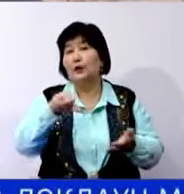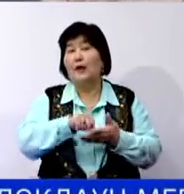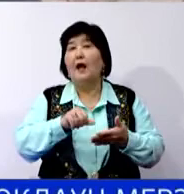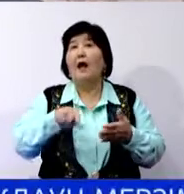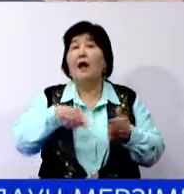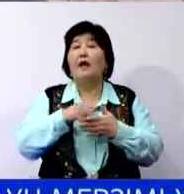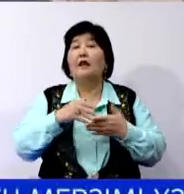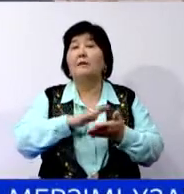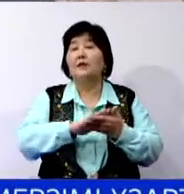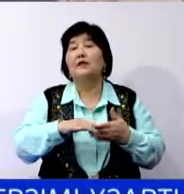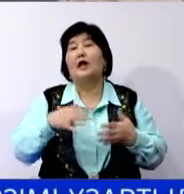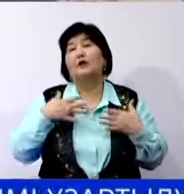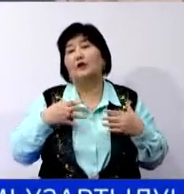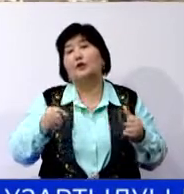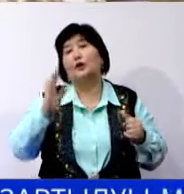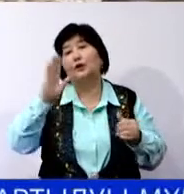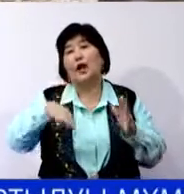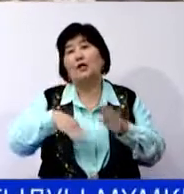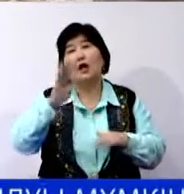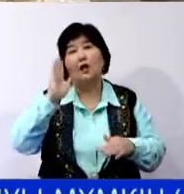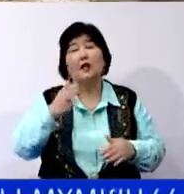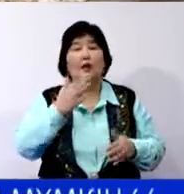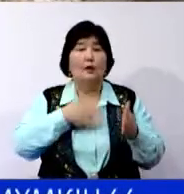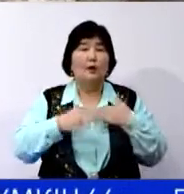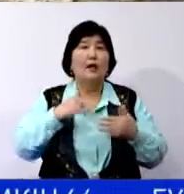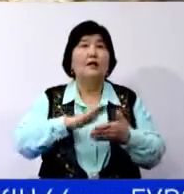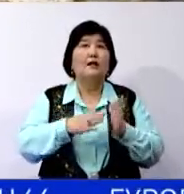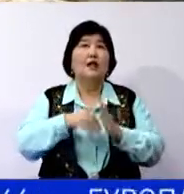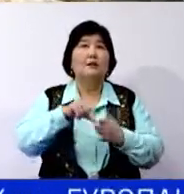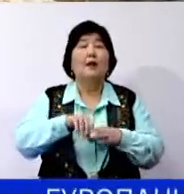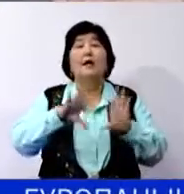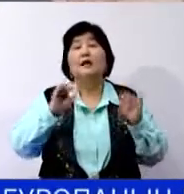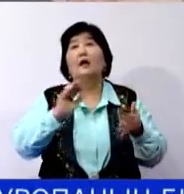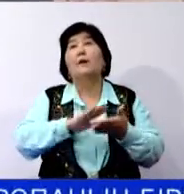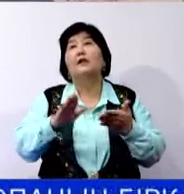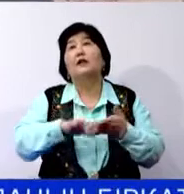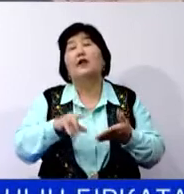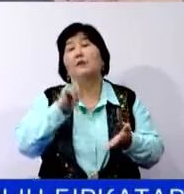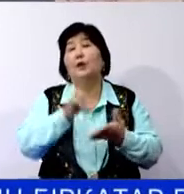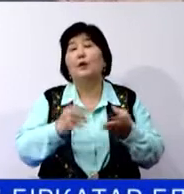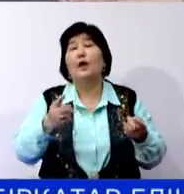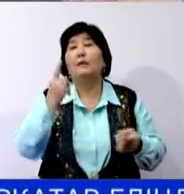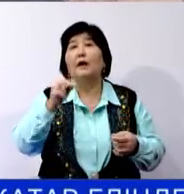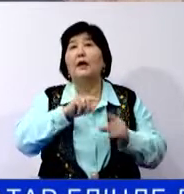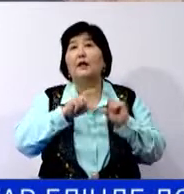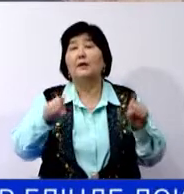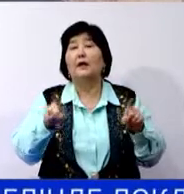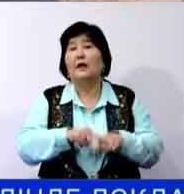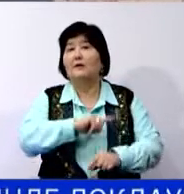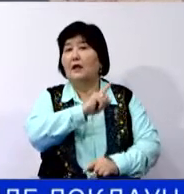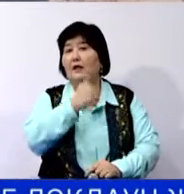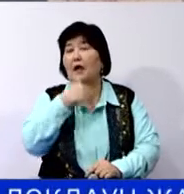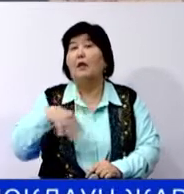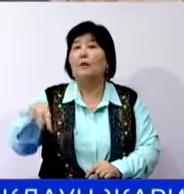болса, денсаулығымызда Құдайға шүкір жақсы болады. Құптарлық жағдай болып жатыр. Жалпы тазалық болу керек қой. Бір мекеменің әлі келмейді, бұны